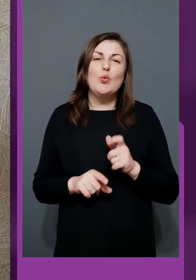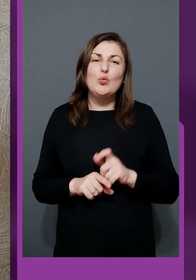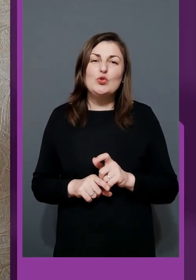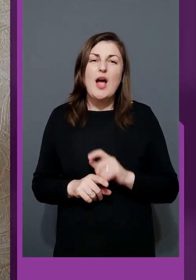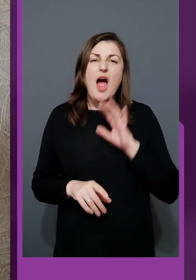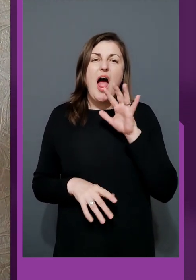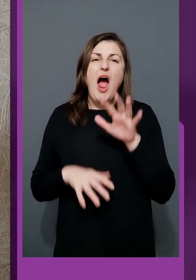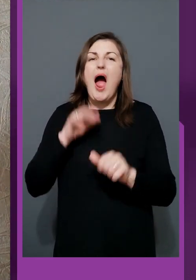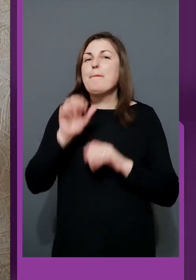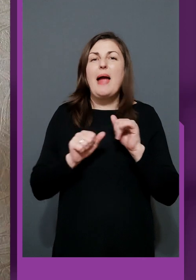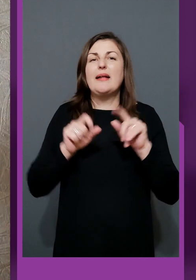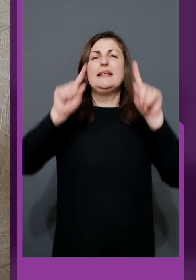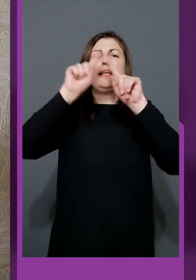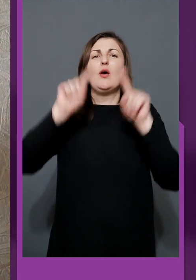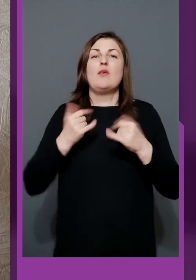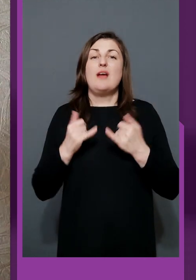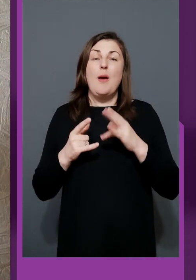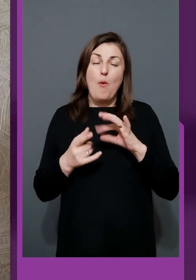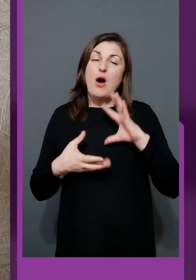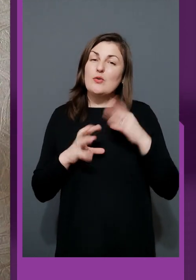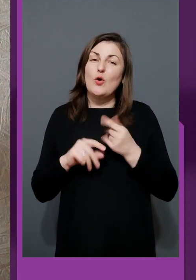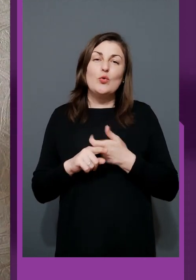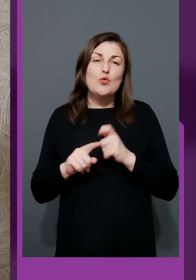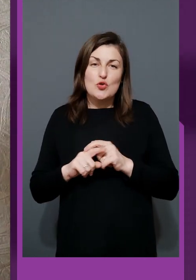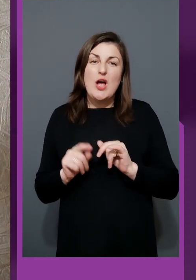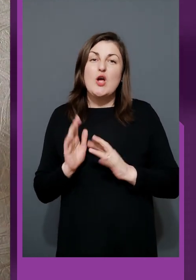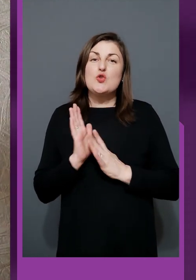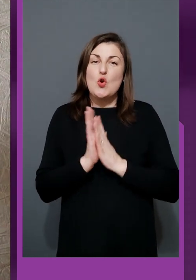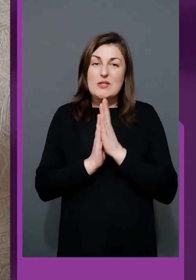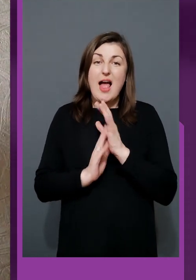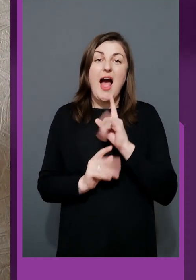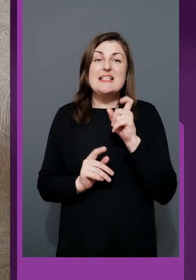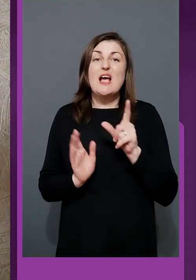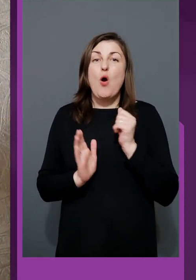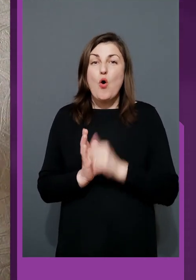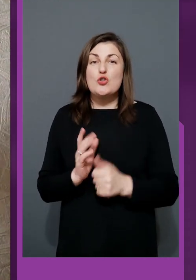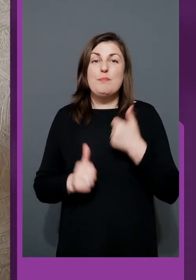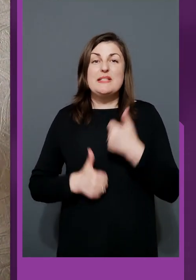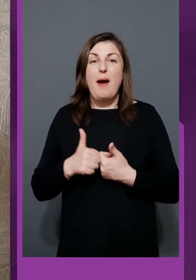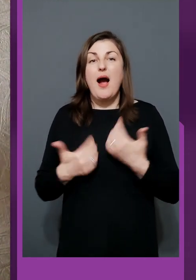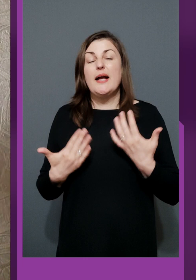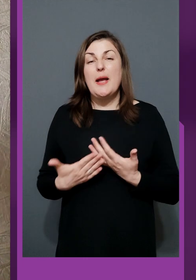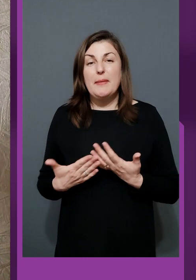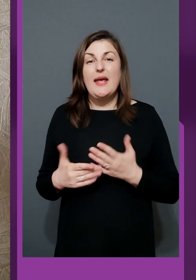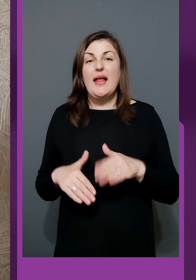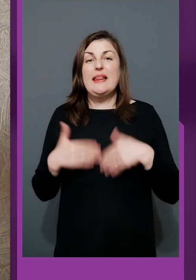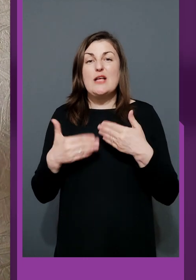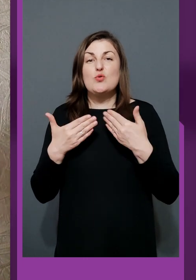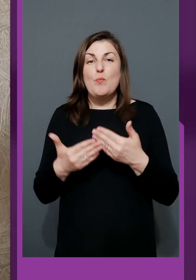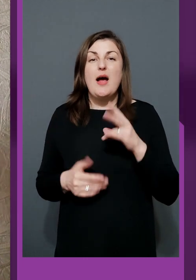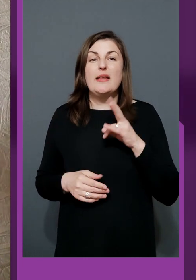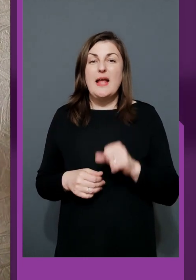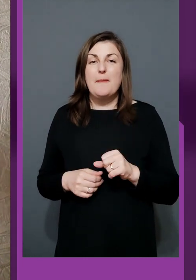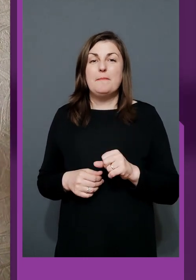дуже хапати зірок зараз бо результати дуже зросли та з кожним змаганням які е наступає